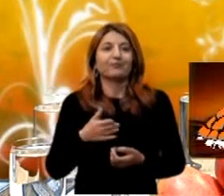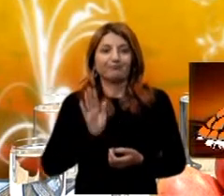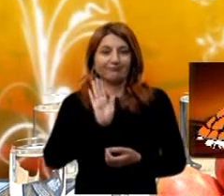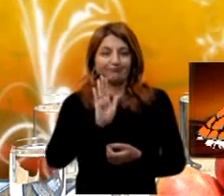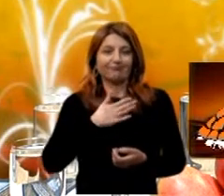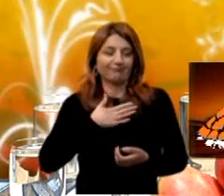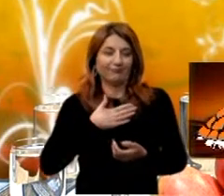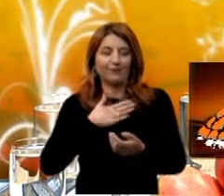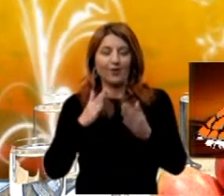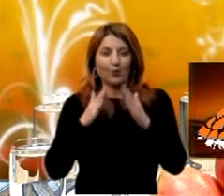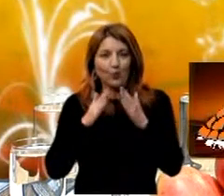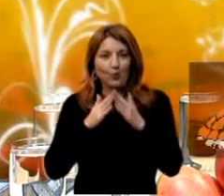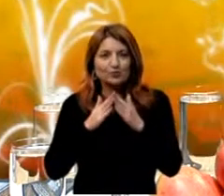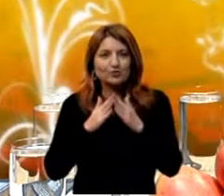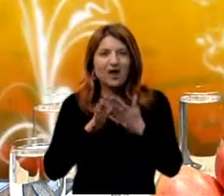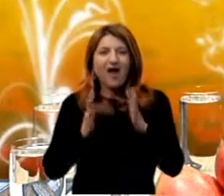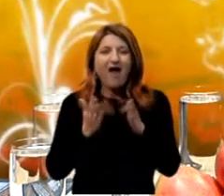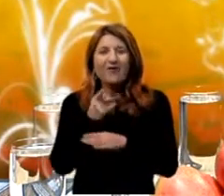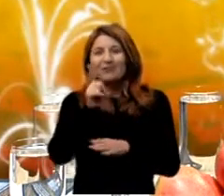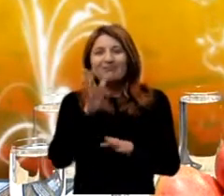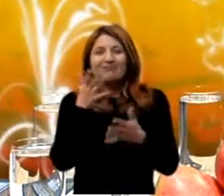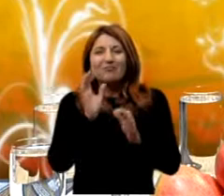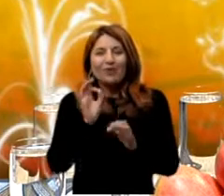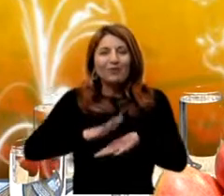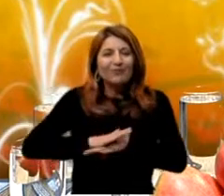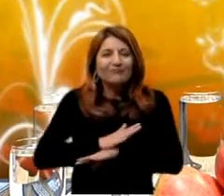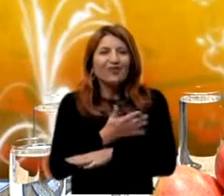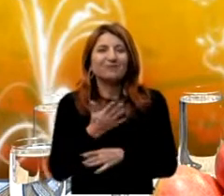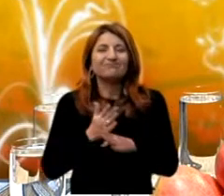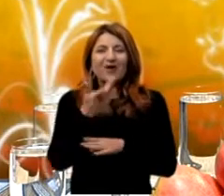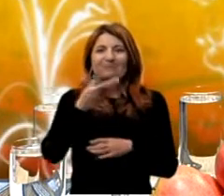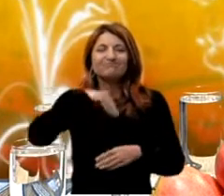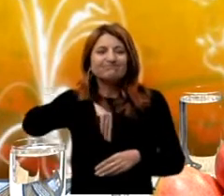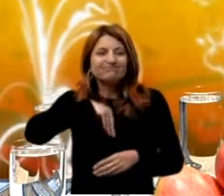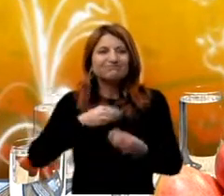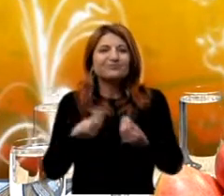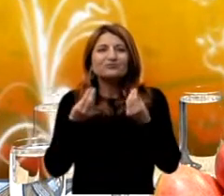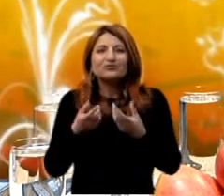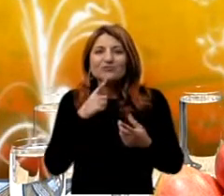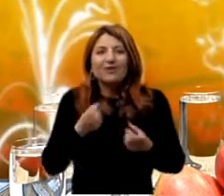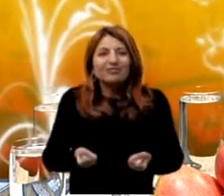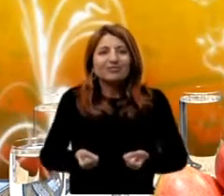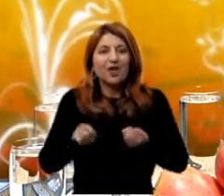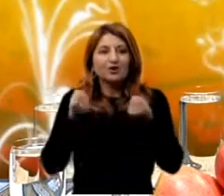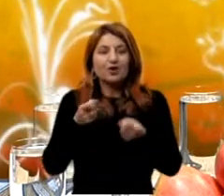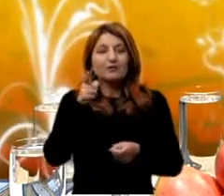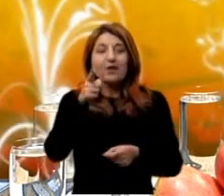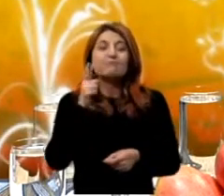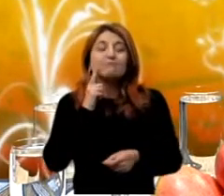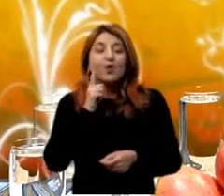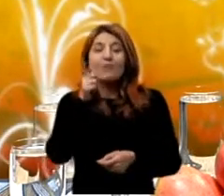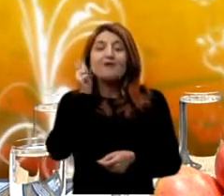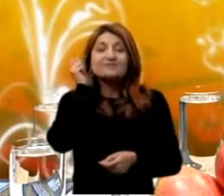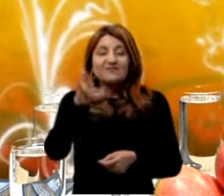svoje kuće. Ako ste možda malo neraspoloženi, ako vam je malo teško nešto, onda probajte svaki dan odplesati